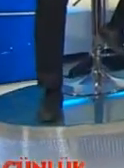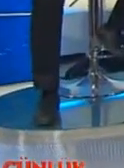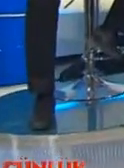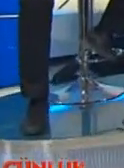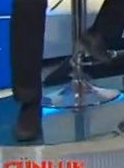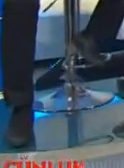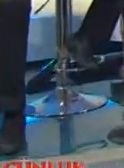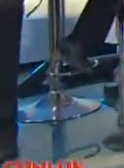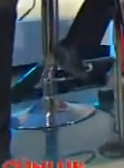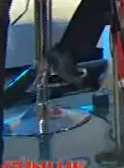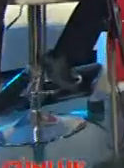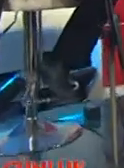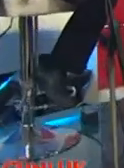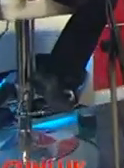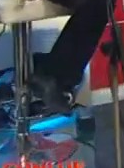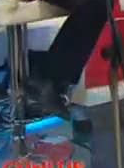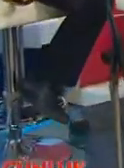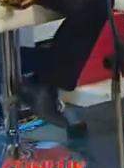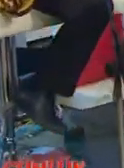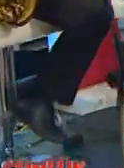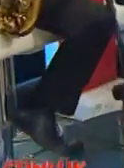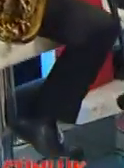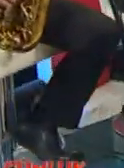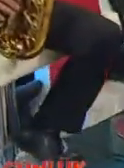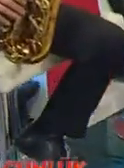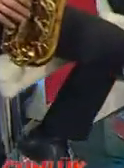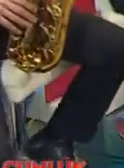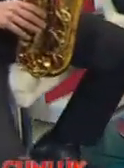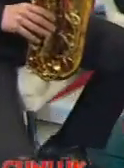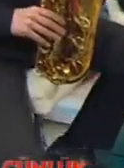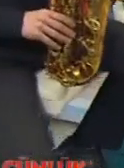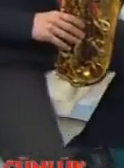Ay, la la la la, la la la, sen